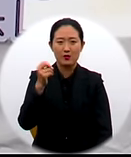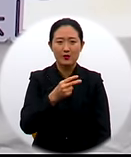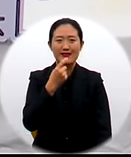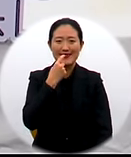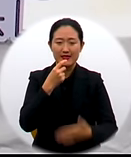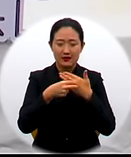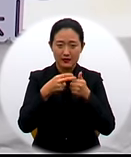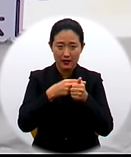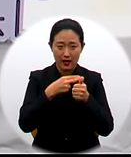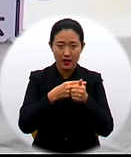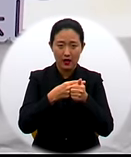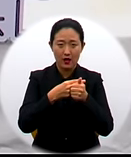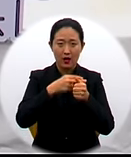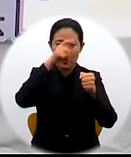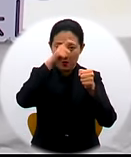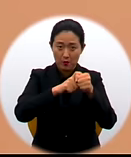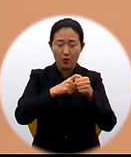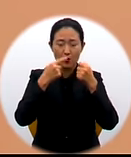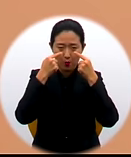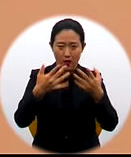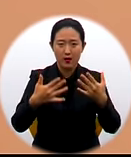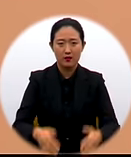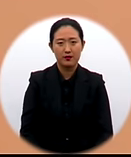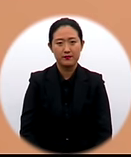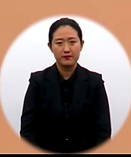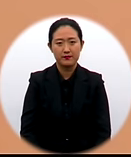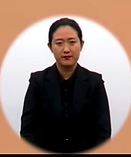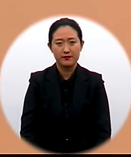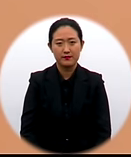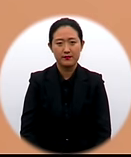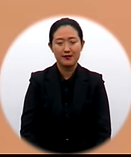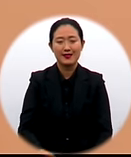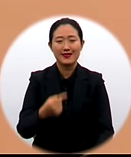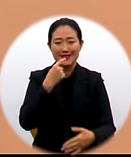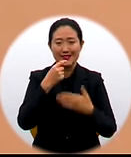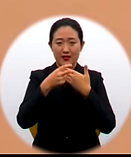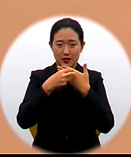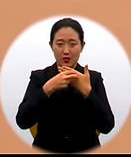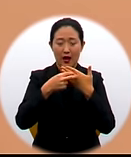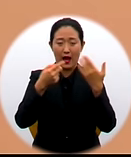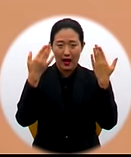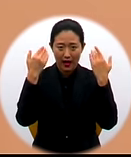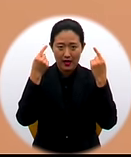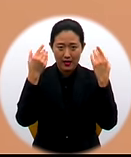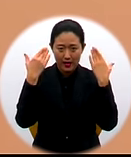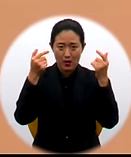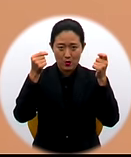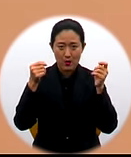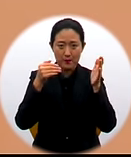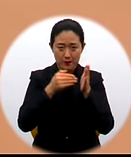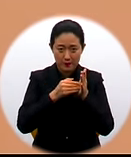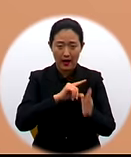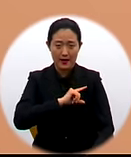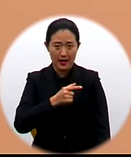하죠. 치과 의사가 되기 위한 조건은 굉장히 선명합니다. 치대를 나오거나 치의전을 나와서 자격증을 취득해야 하죠.